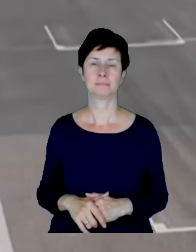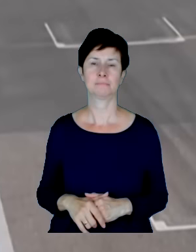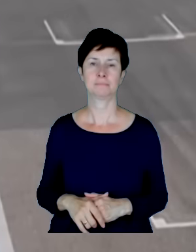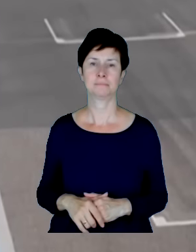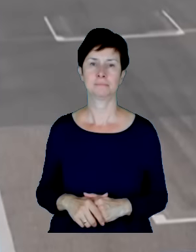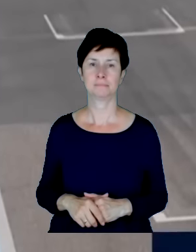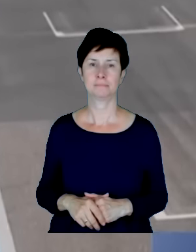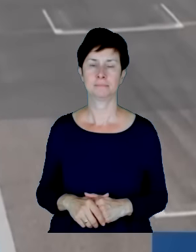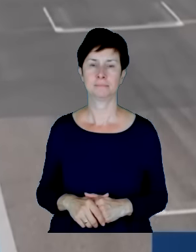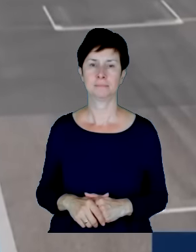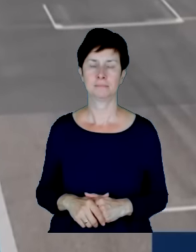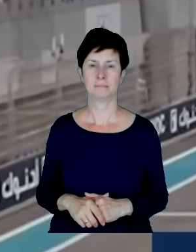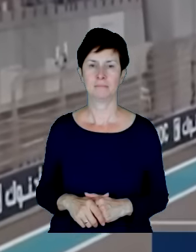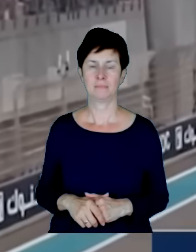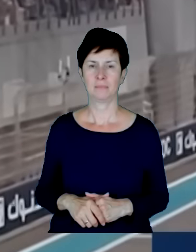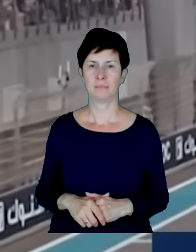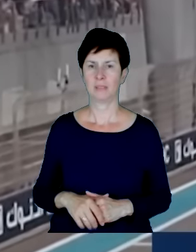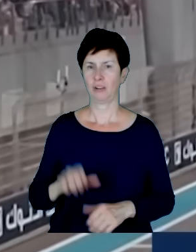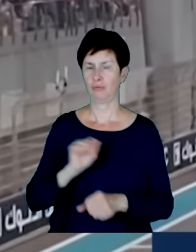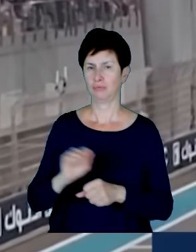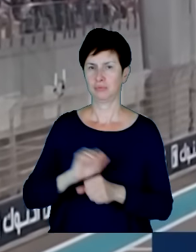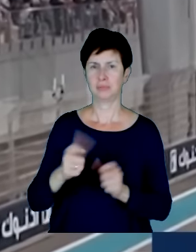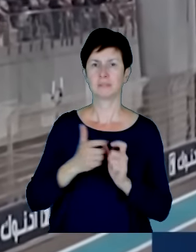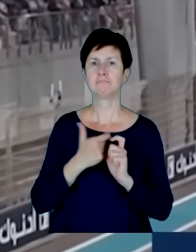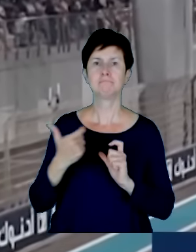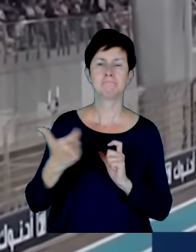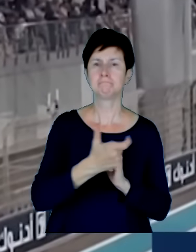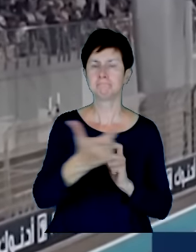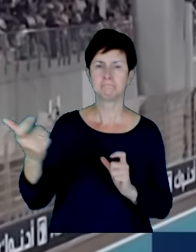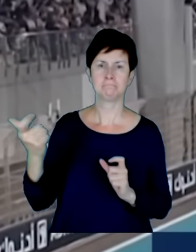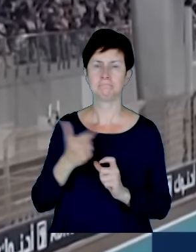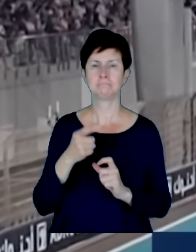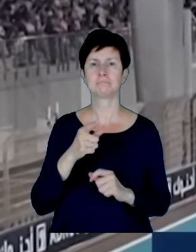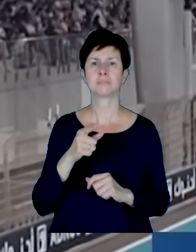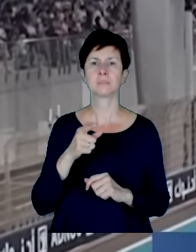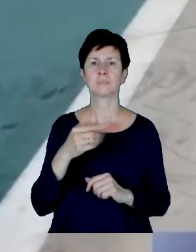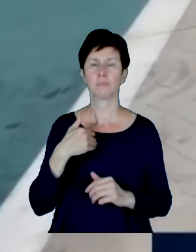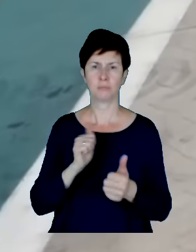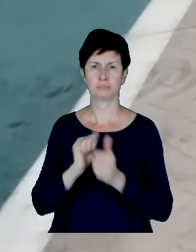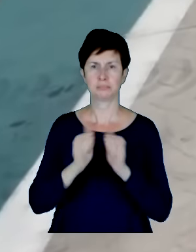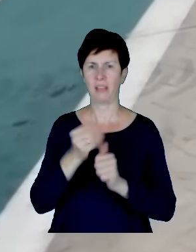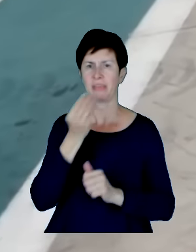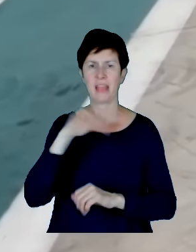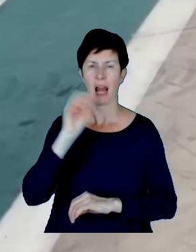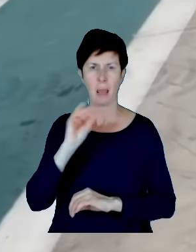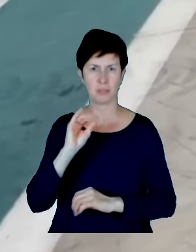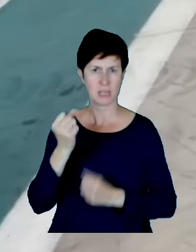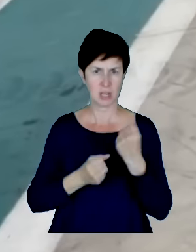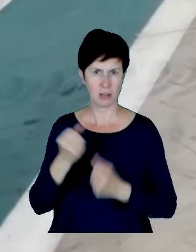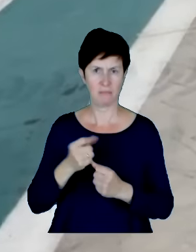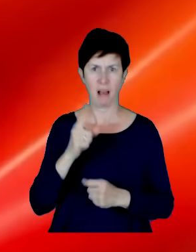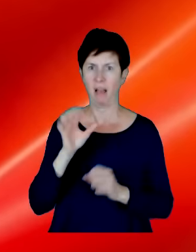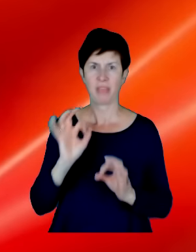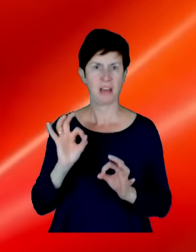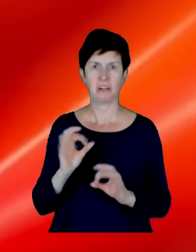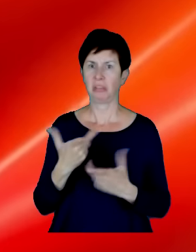Afryce zwykle na torze Jas Marina w Abu Zabi stolicy Zjednoczonych Emiratów Arabskich ścigają się najlepsi kierowcy tym razem żaden z nich nie był